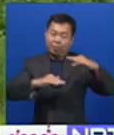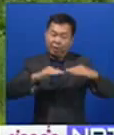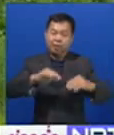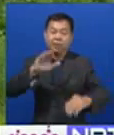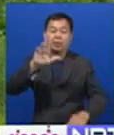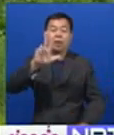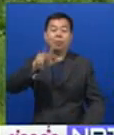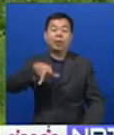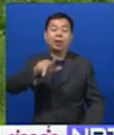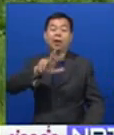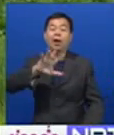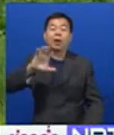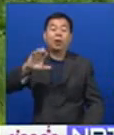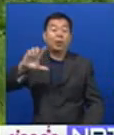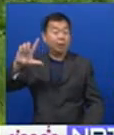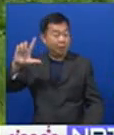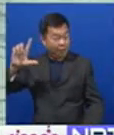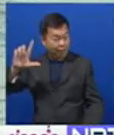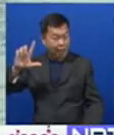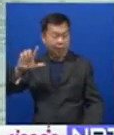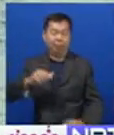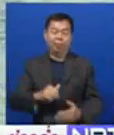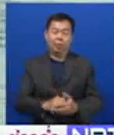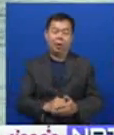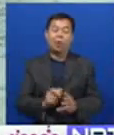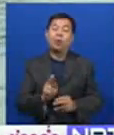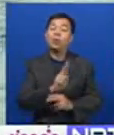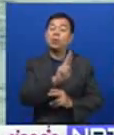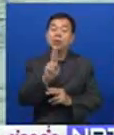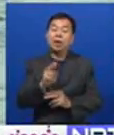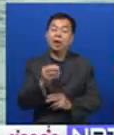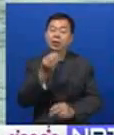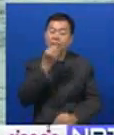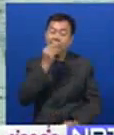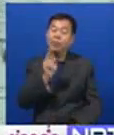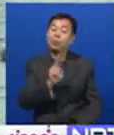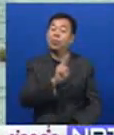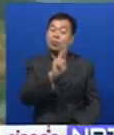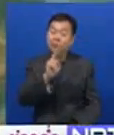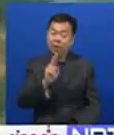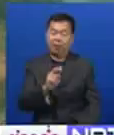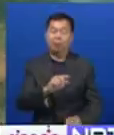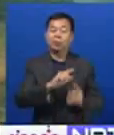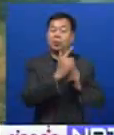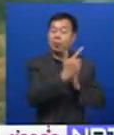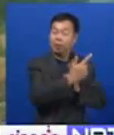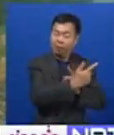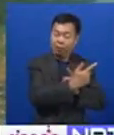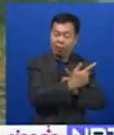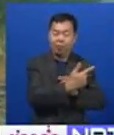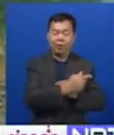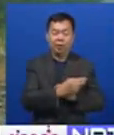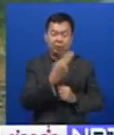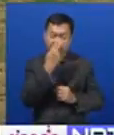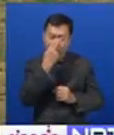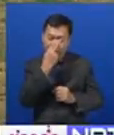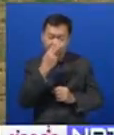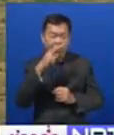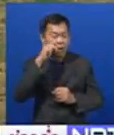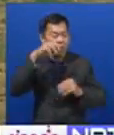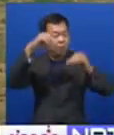3,500 ล้านลูกบาศก์เมตรสำหรับใช้ในการอุปโภคบริโภคและรักษาระบบนิเวศแต่จากปริมาณฝนที่วัดได้ขณะ